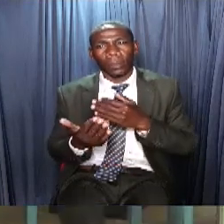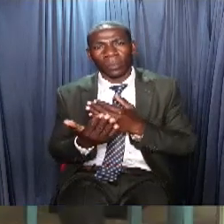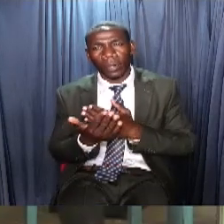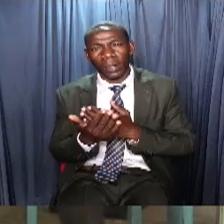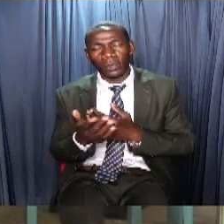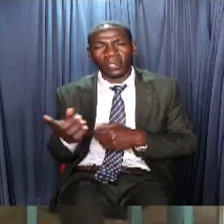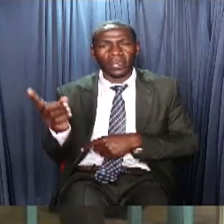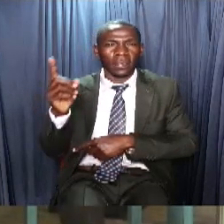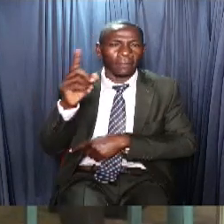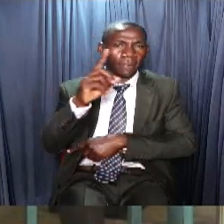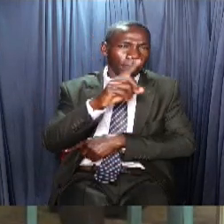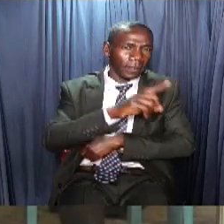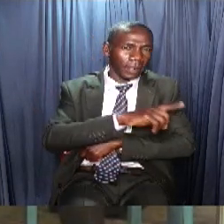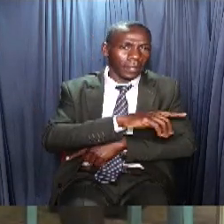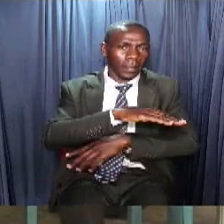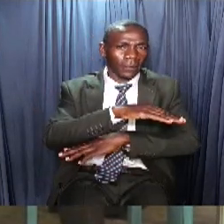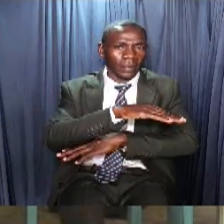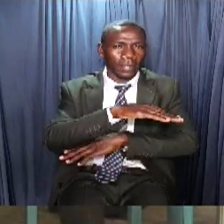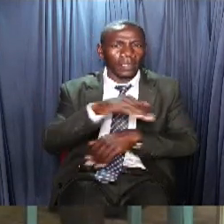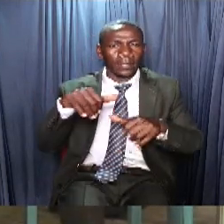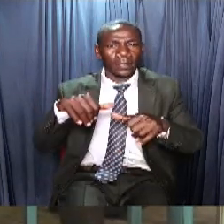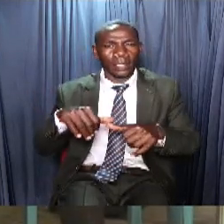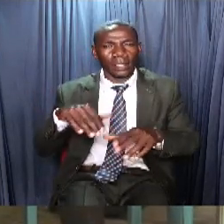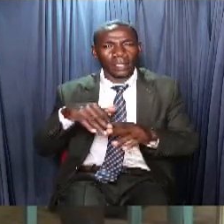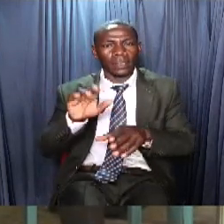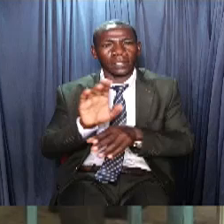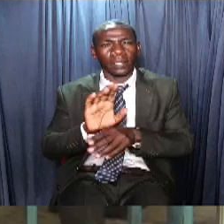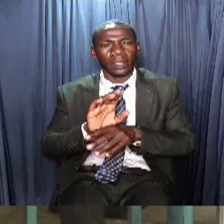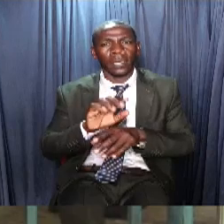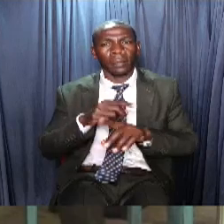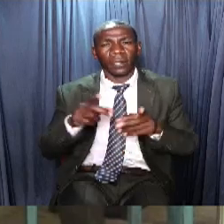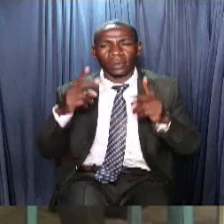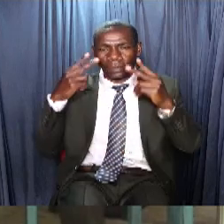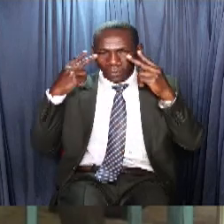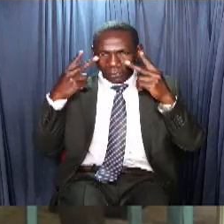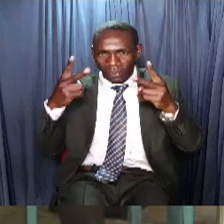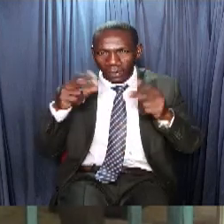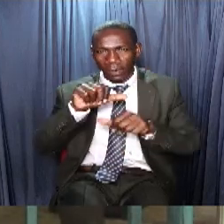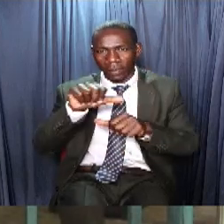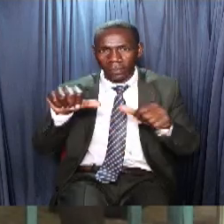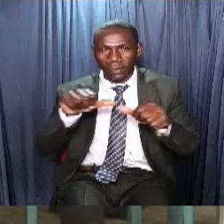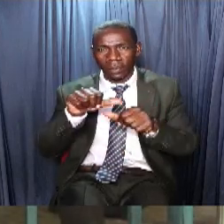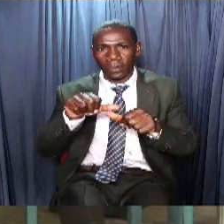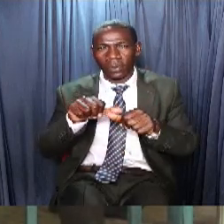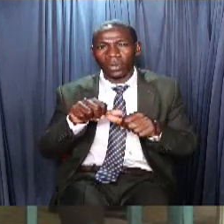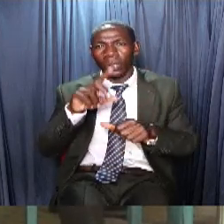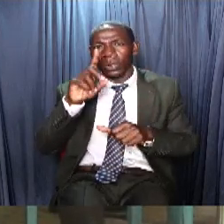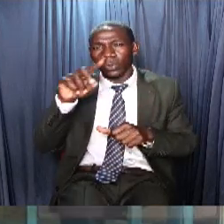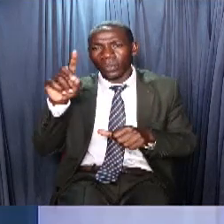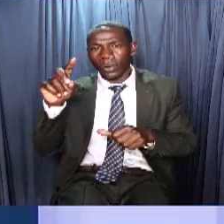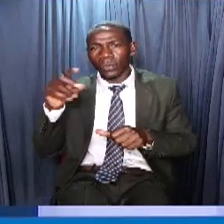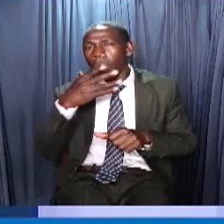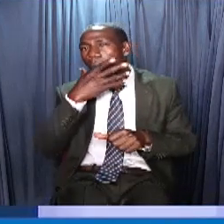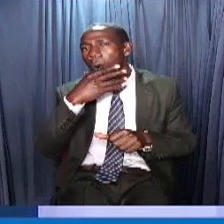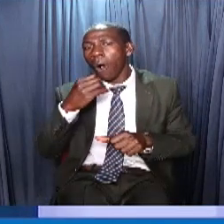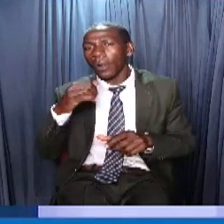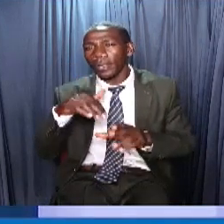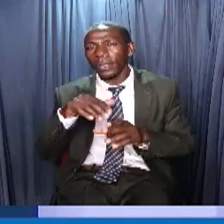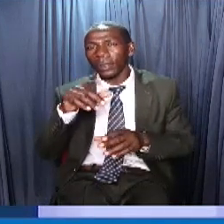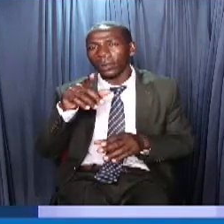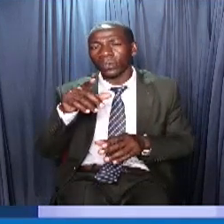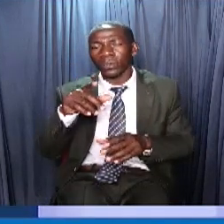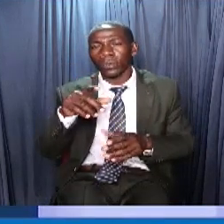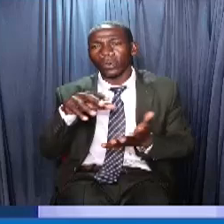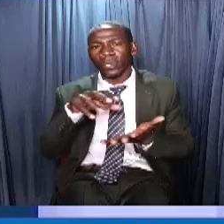jioni umekaa huko. That is morning to evening you've been here. Lakini angalia. But look around. Je, yale ya kale ndani mwako. The old